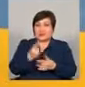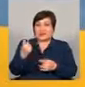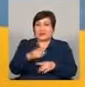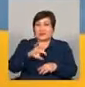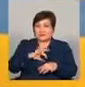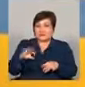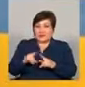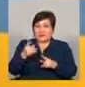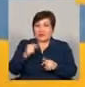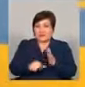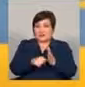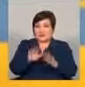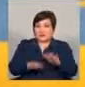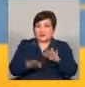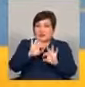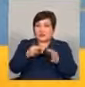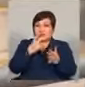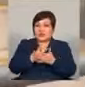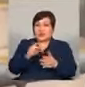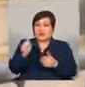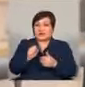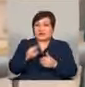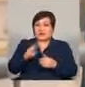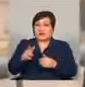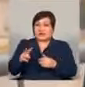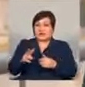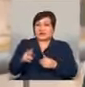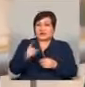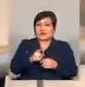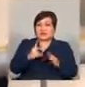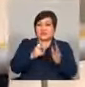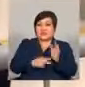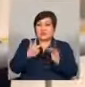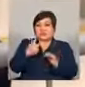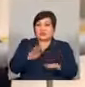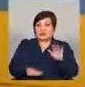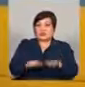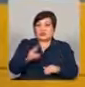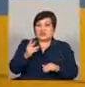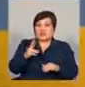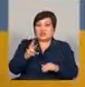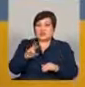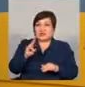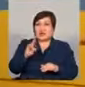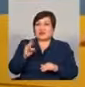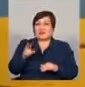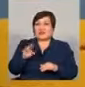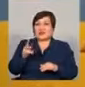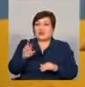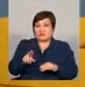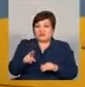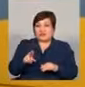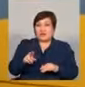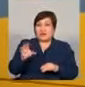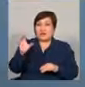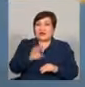келі салмақта өнер көрсететін Әділбек Нұрмұхамед күміс еншілесе, 73 келіде Шаяхмет Қанапьянов қола жүлдегер атанды.